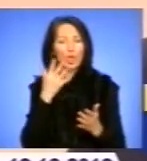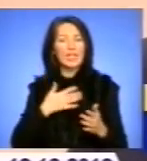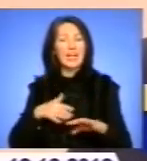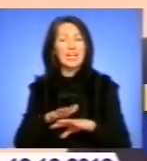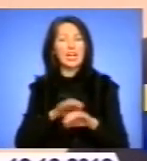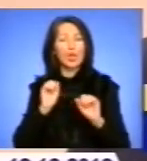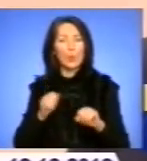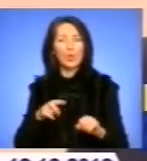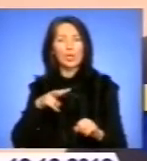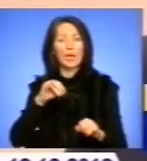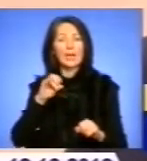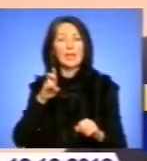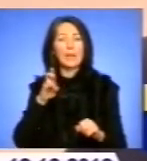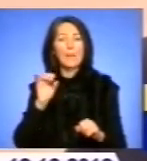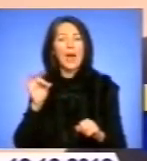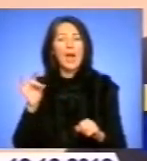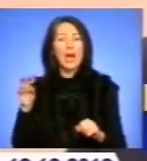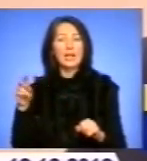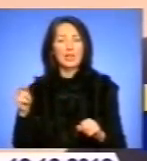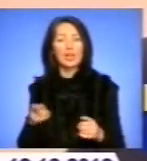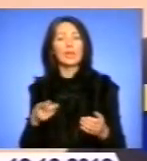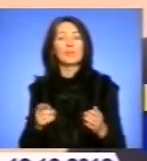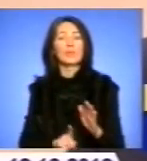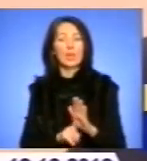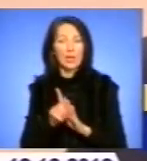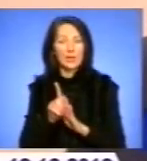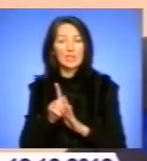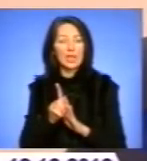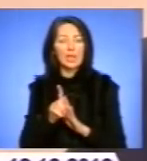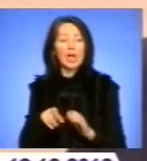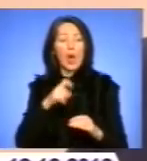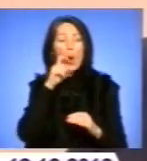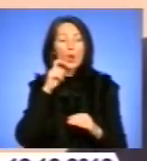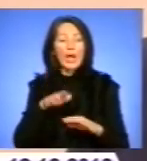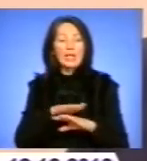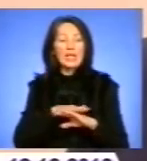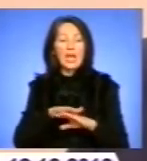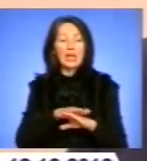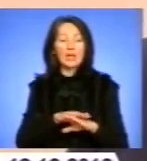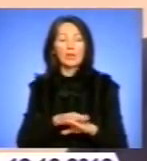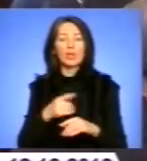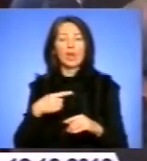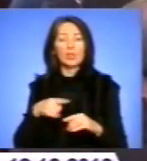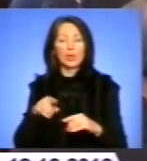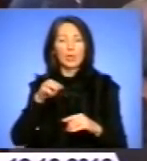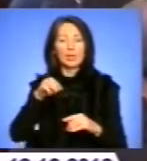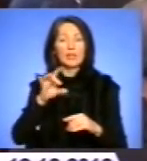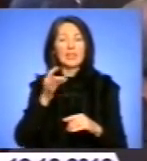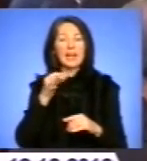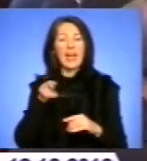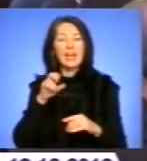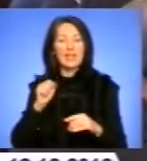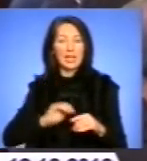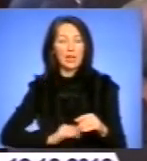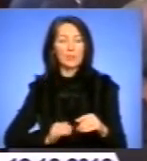можна лібералізувати і завести на український ринок других трейдерів. Експерти